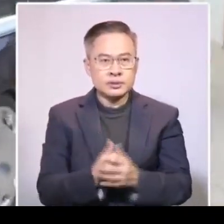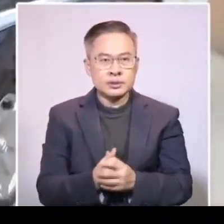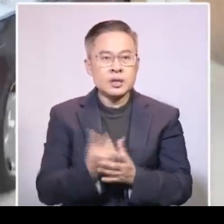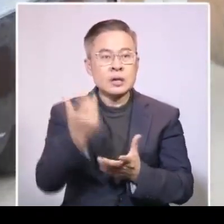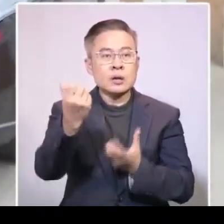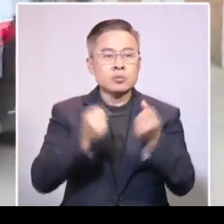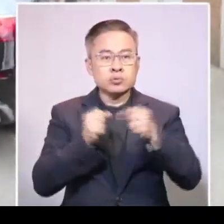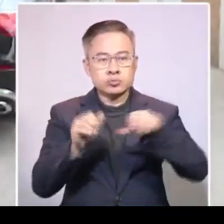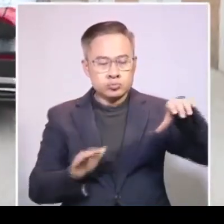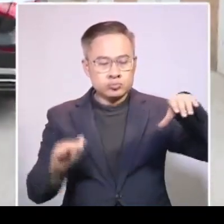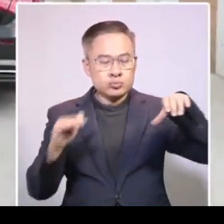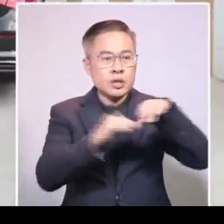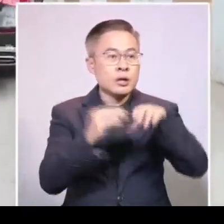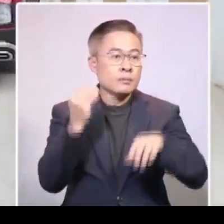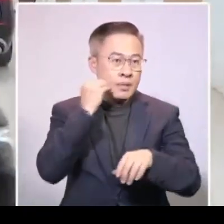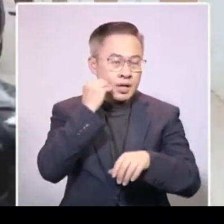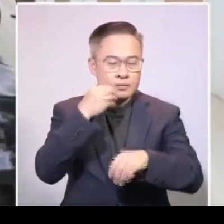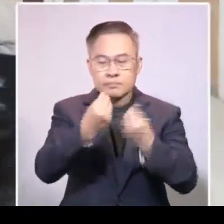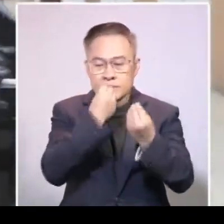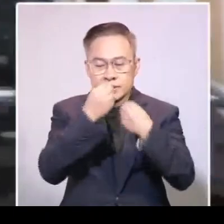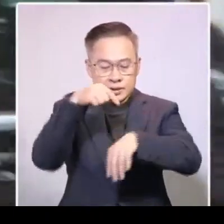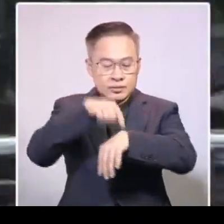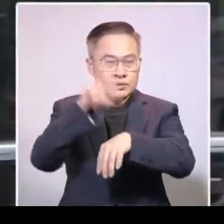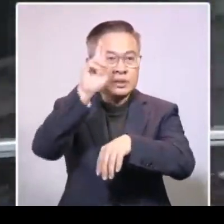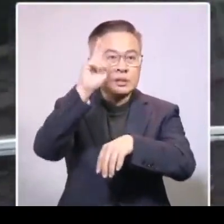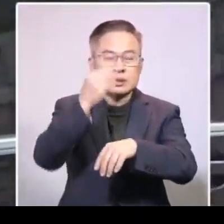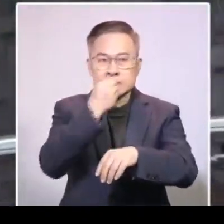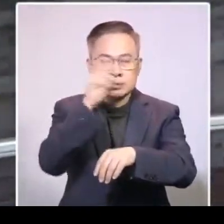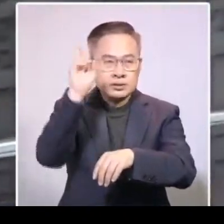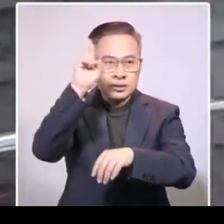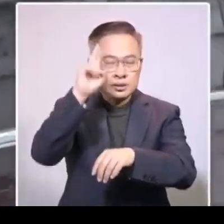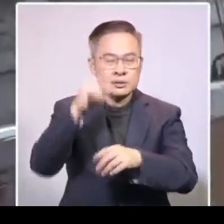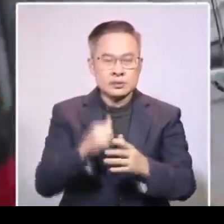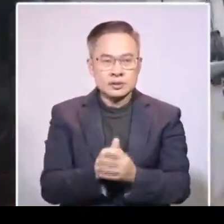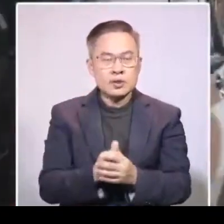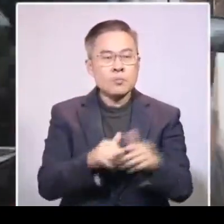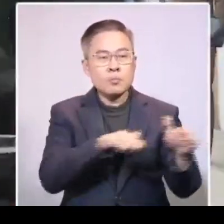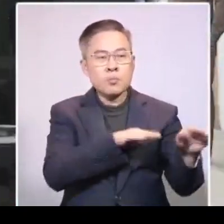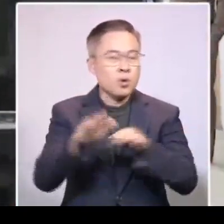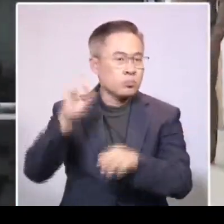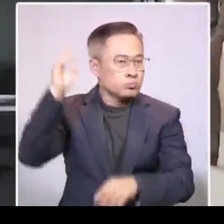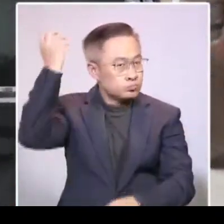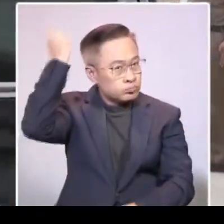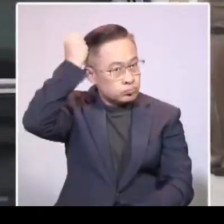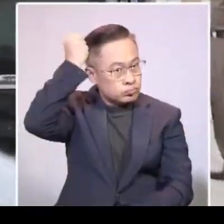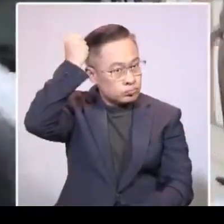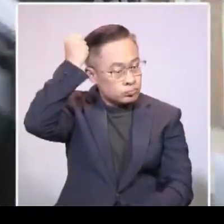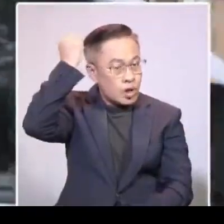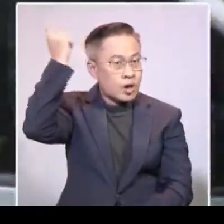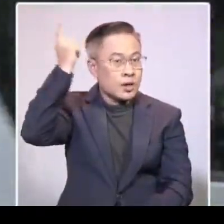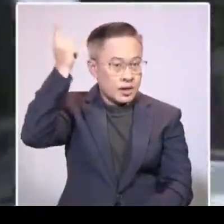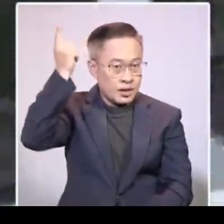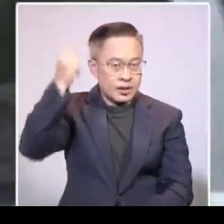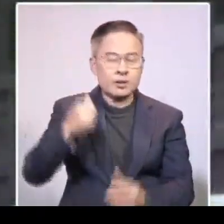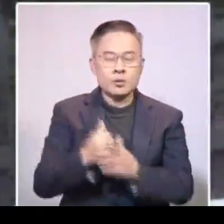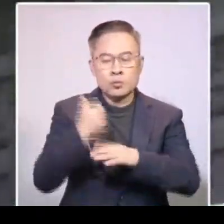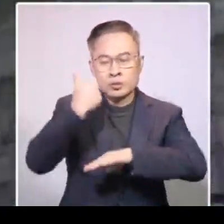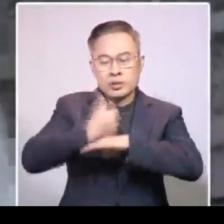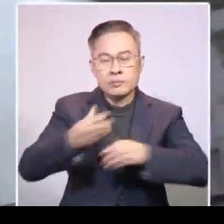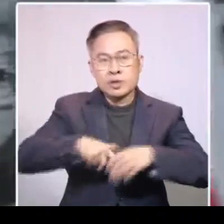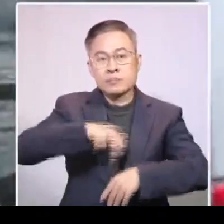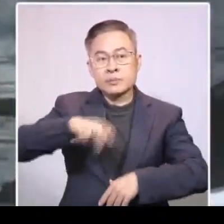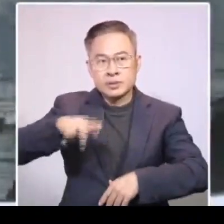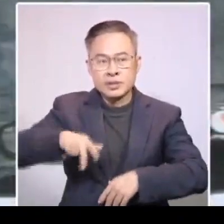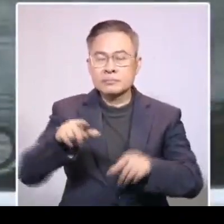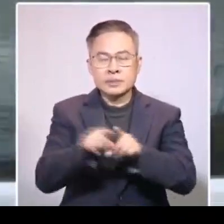งศ์69โดยมาร่วมรับประทานอาหารกลางวันร่วมกันรวมทั้งนางสาวแพทองธารชินวัตรหัวหน้าพรรคเพื่อไทยที่มาร่วมรับประทานอาหารกล